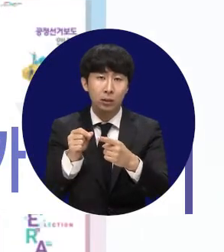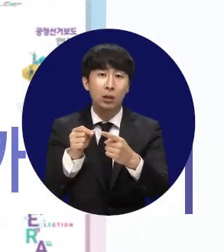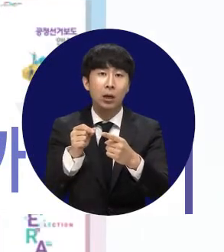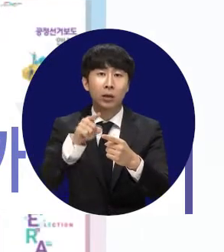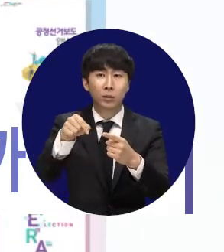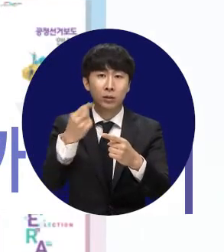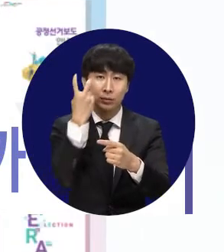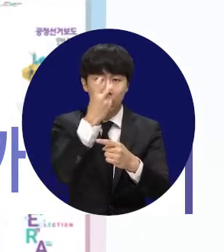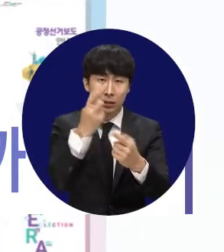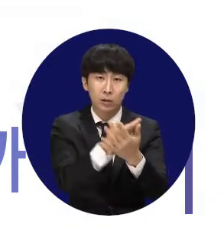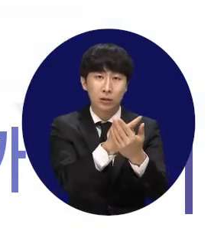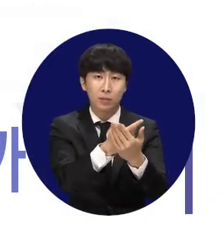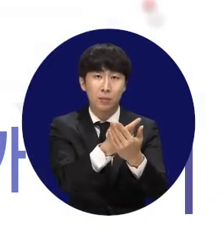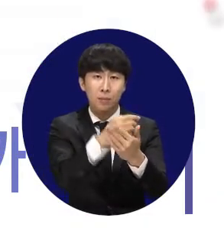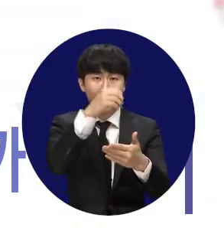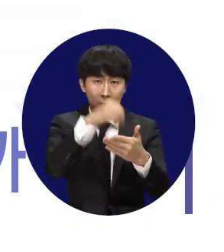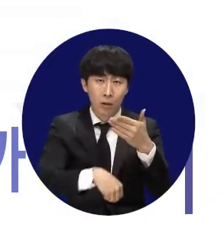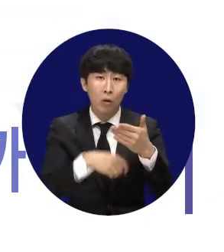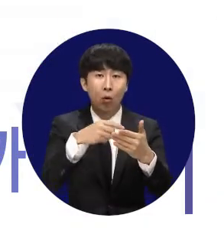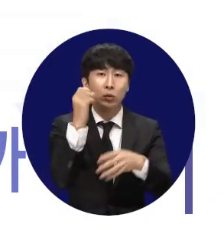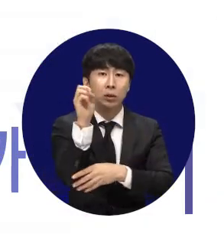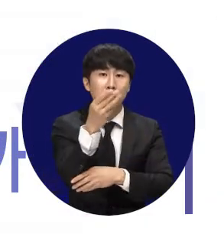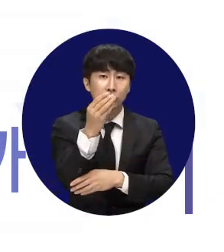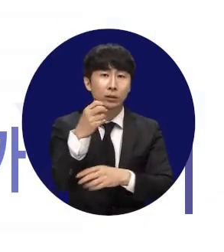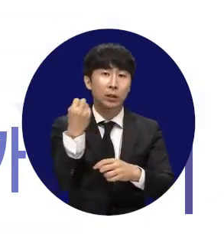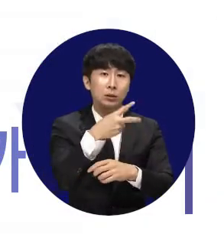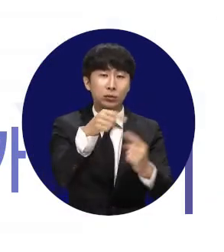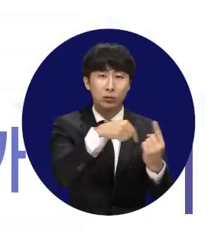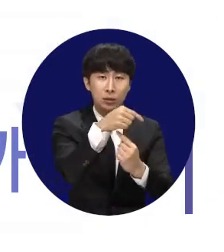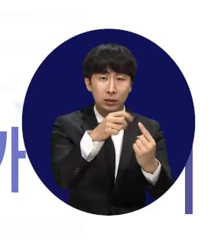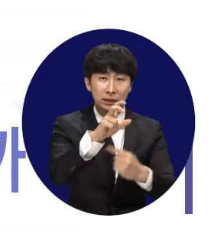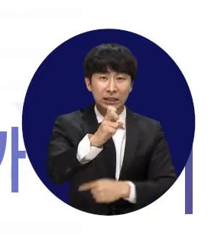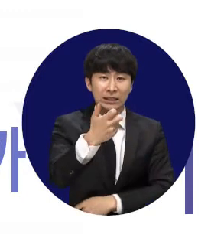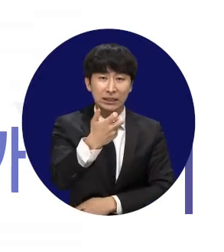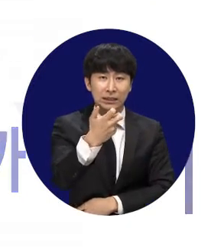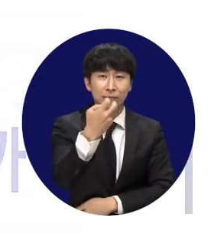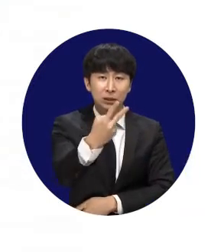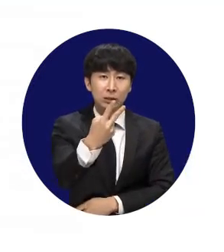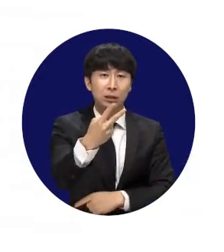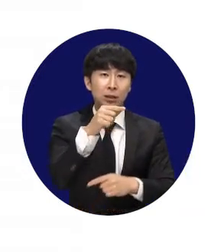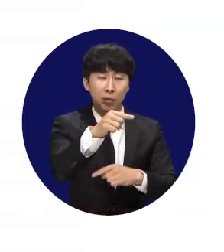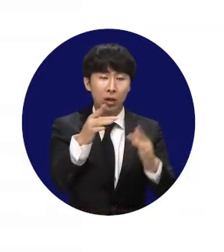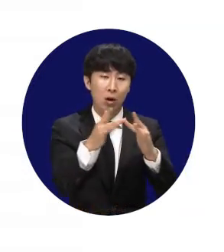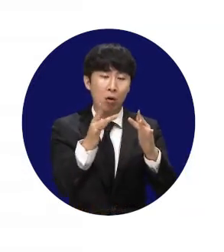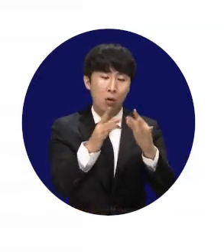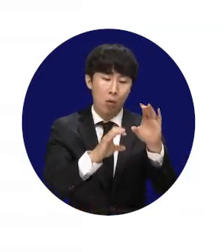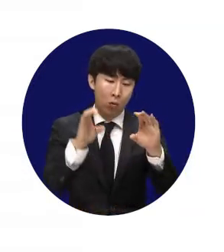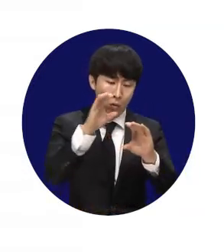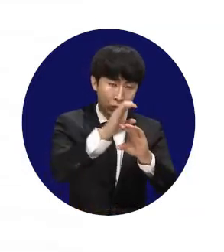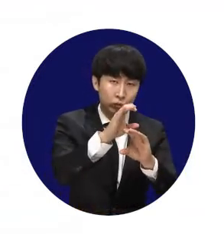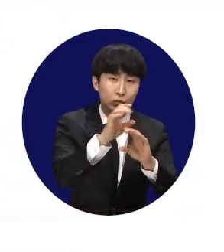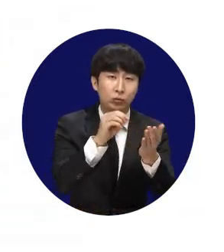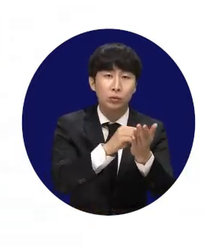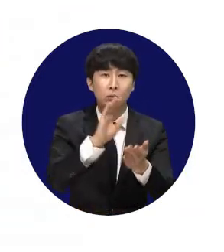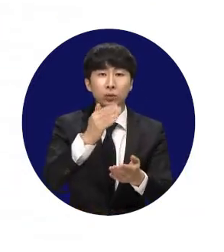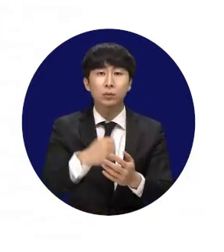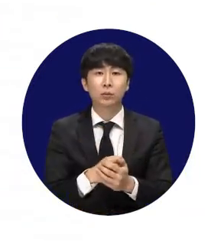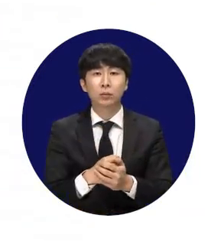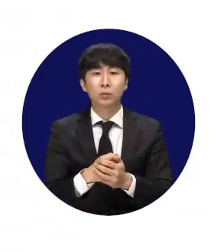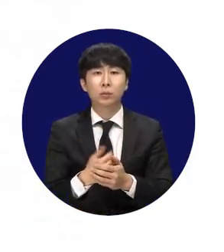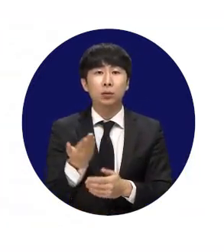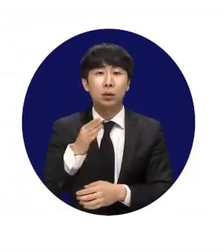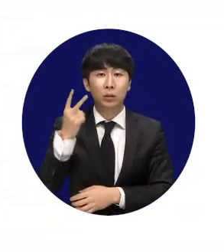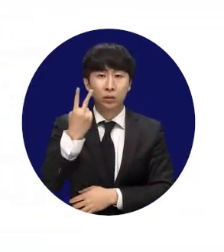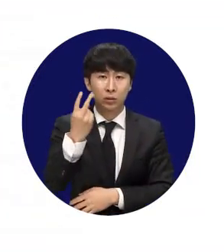재운영되고 있는 6개사 등 72개사가 심의 대상 인터넷 언론사로 추가됐습니다. 반면에 2020년 3월